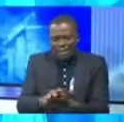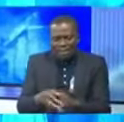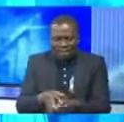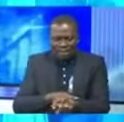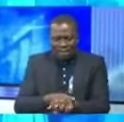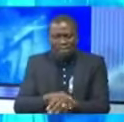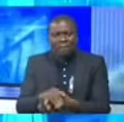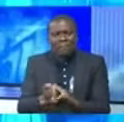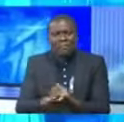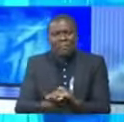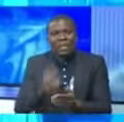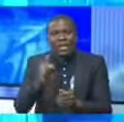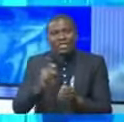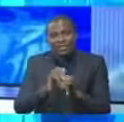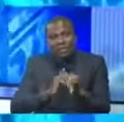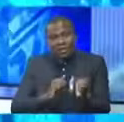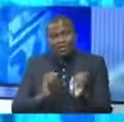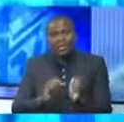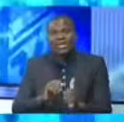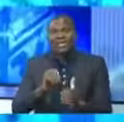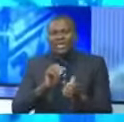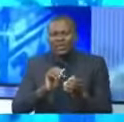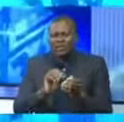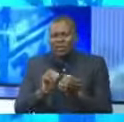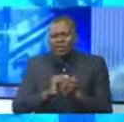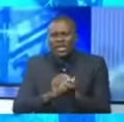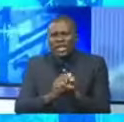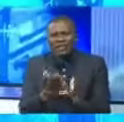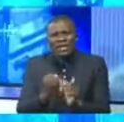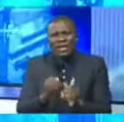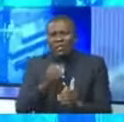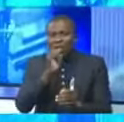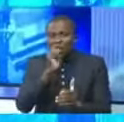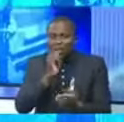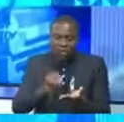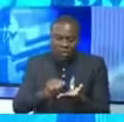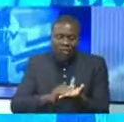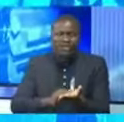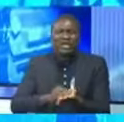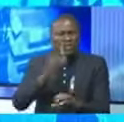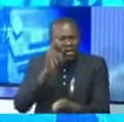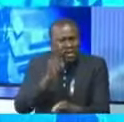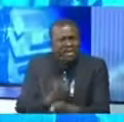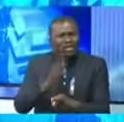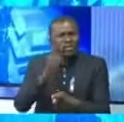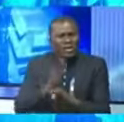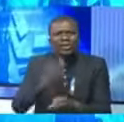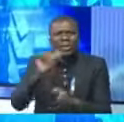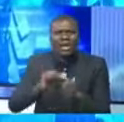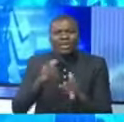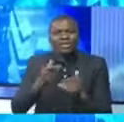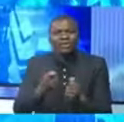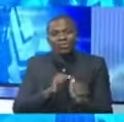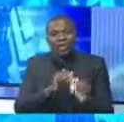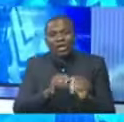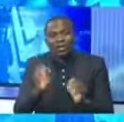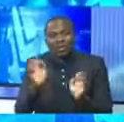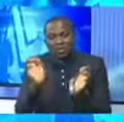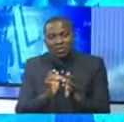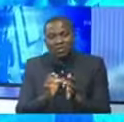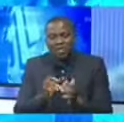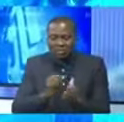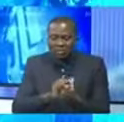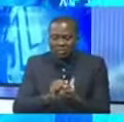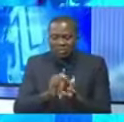celui qui va nous préserver le plus. Il faut se laver systématiquement les mains à l'eau et au savon, régulièrement. À chaque fois qu'on a effectué un contact, il faut le faire.